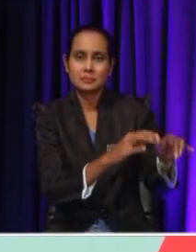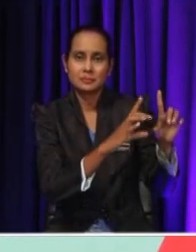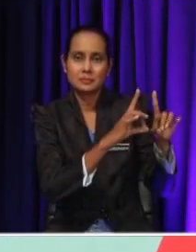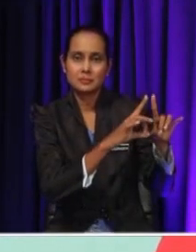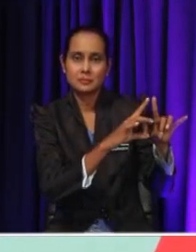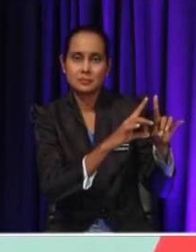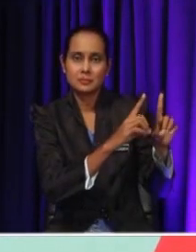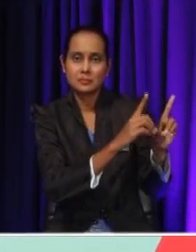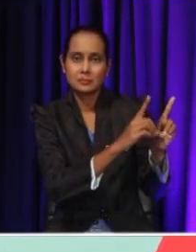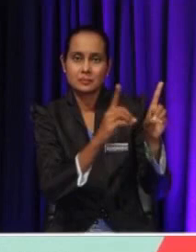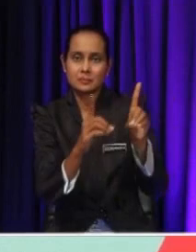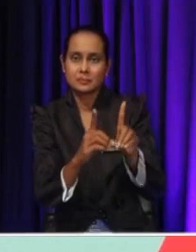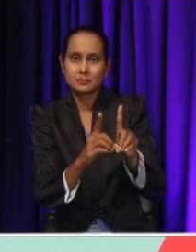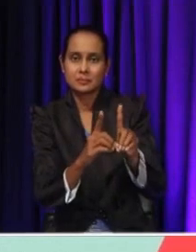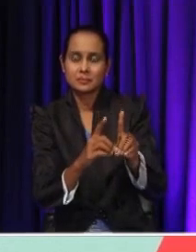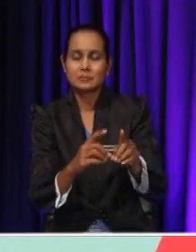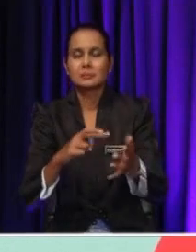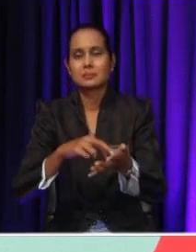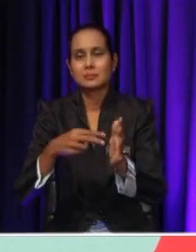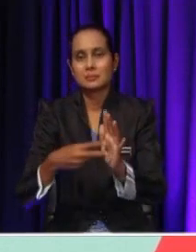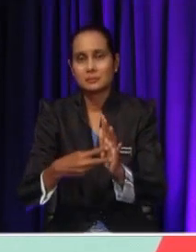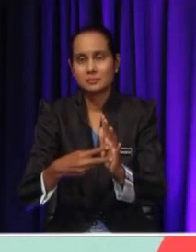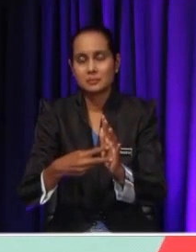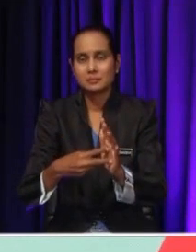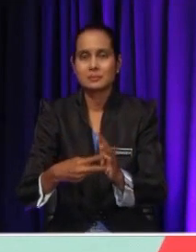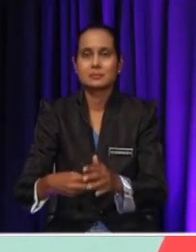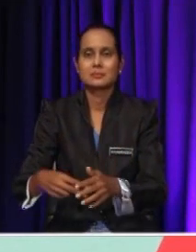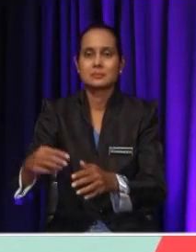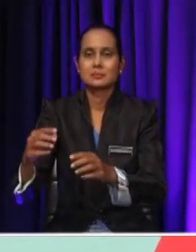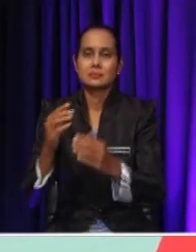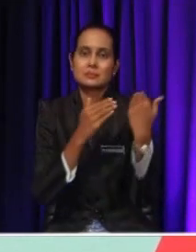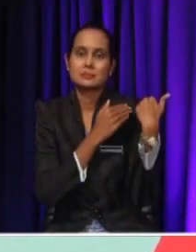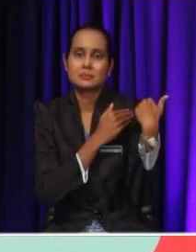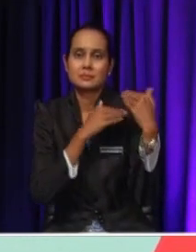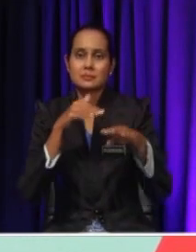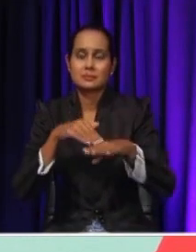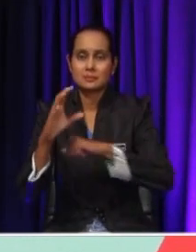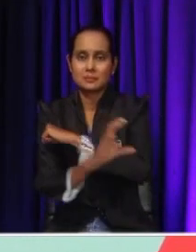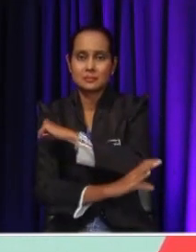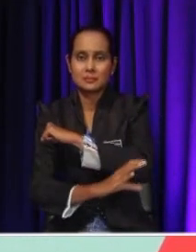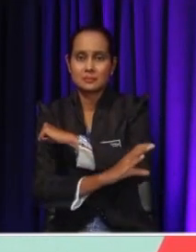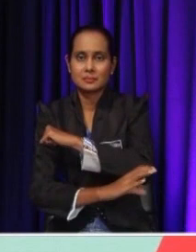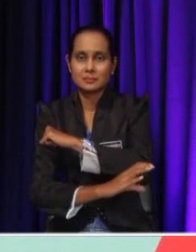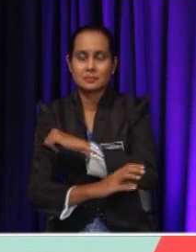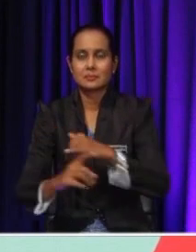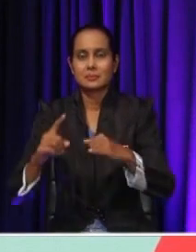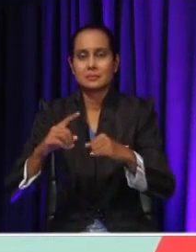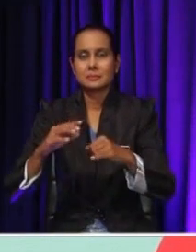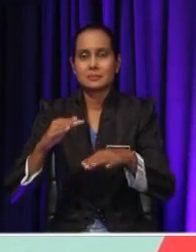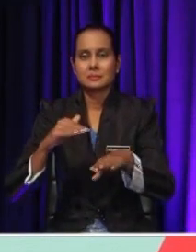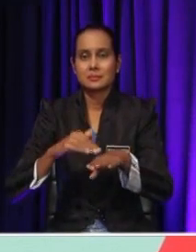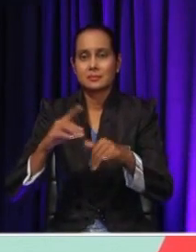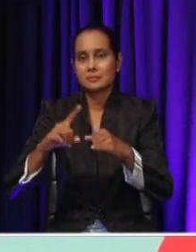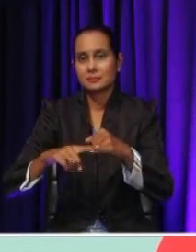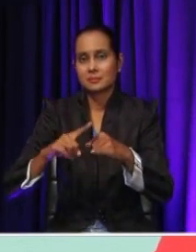berarti tugasnya kepada negara jadilah apapun pada akhir kehidupanmu Guruku